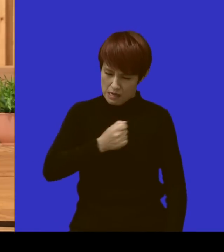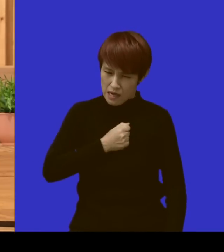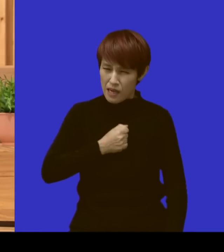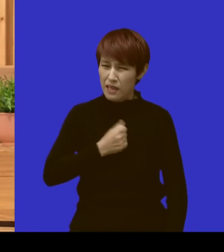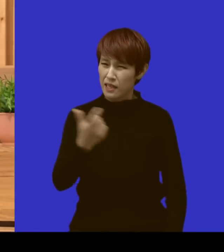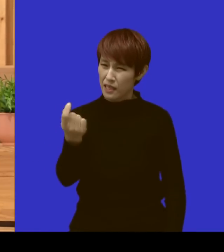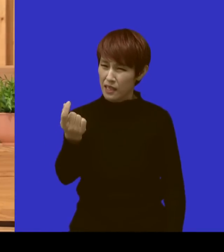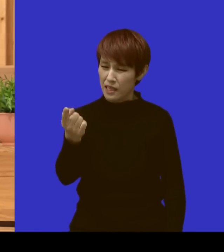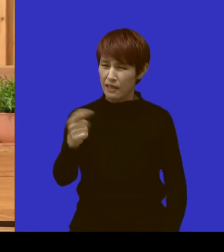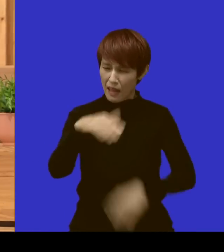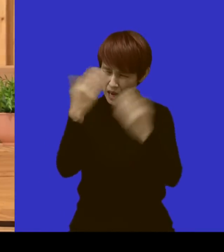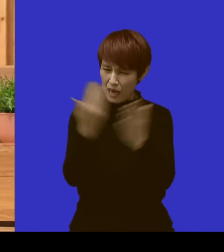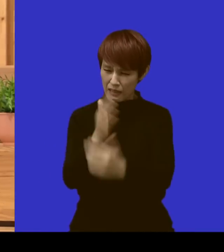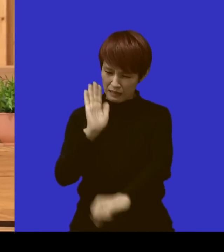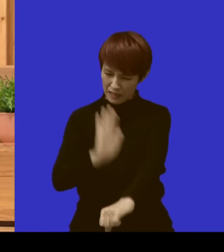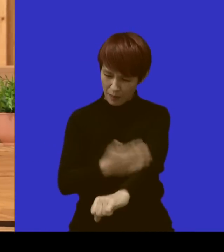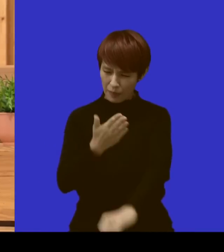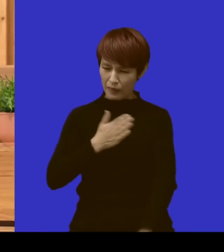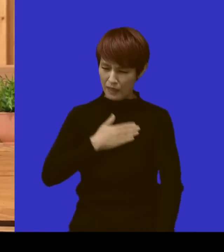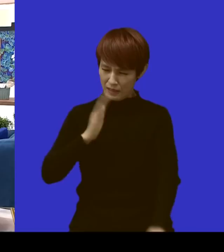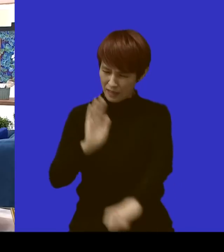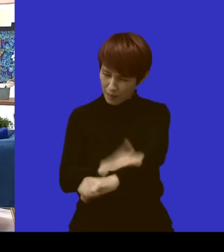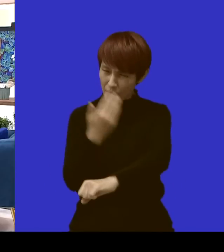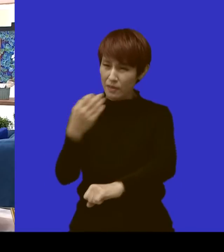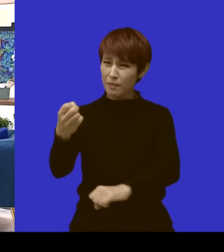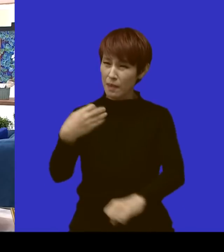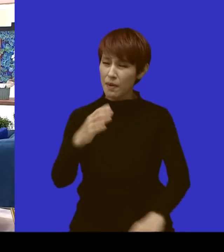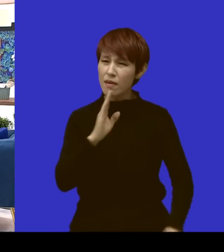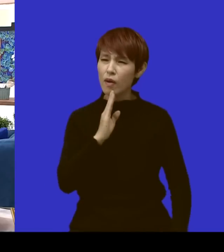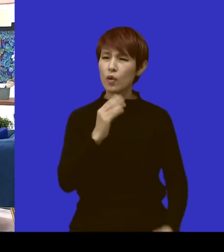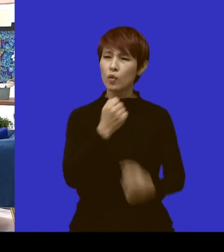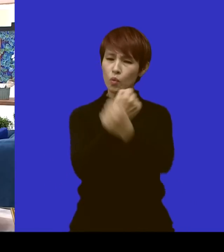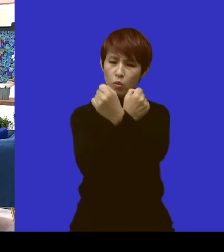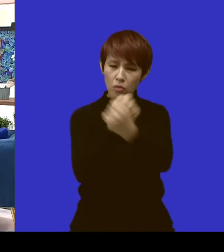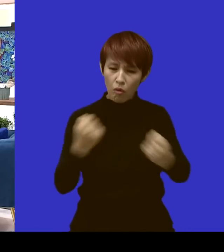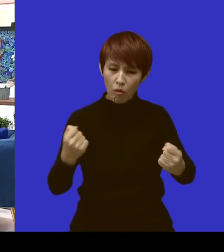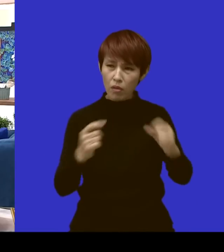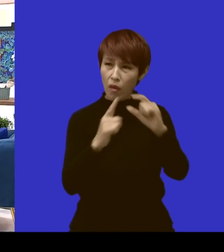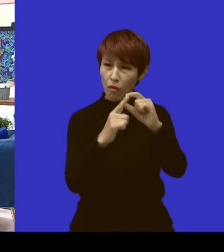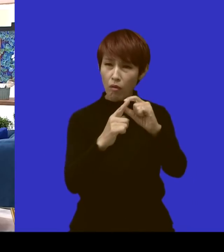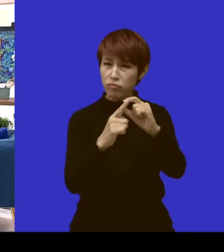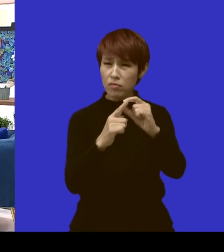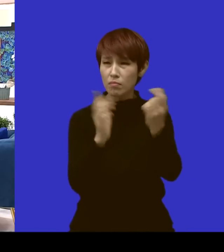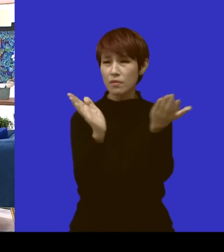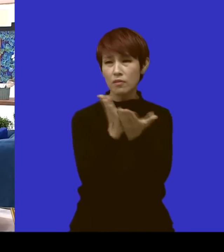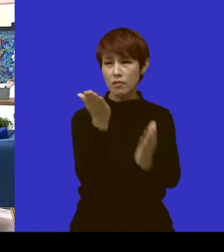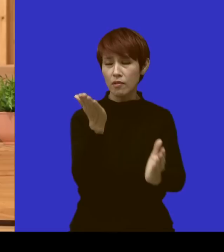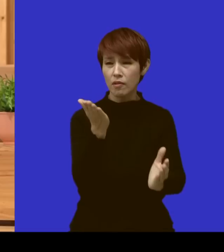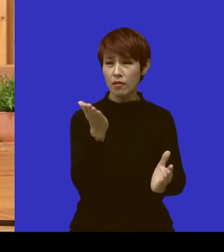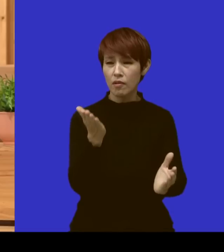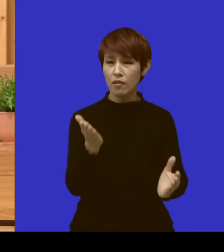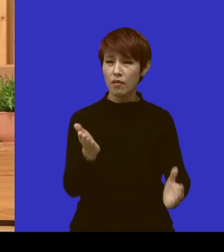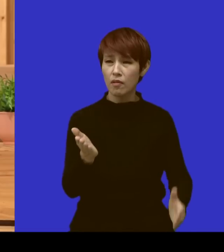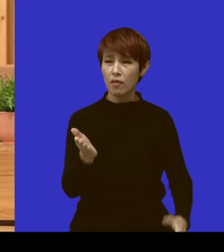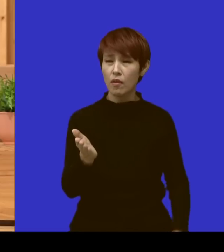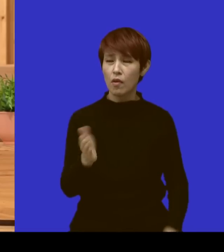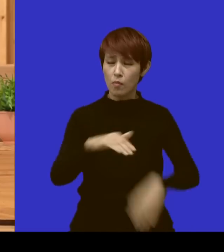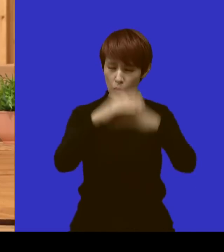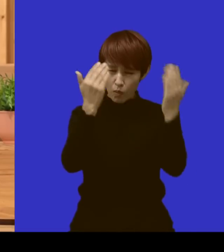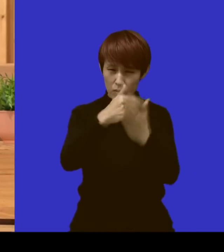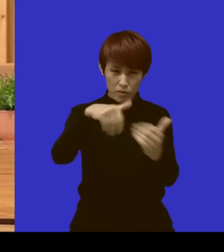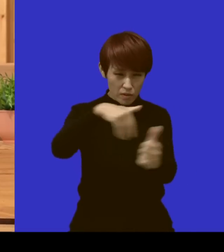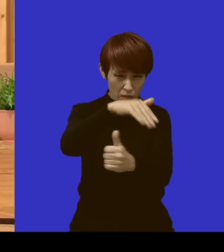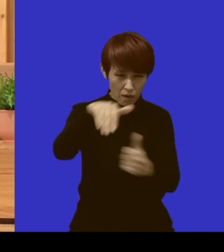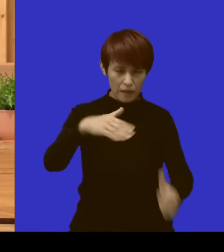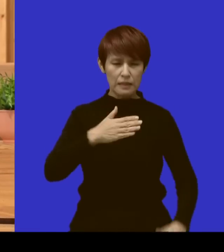계속 모든 게 다 내 잘못이고, 지금 말씀하신 게 지금 용서라는 단어가 사실 거기에 걸맞지가 않다고 저는 느꼈는데, 이 모든 상황이